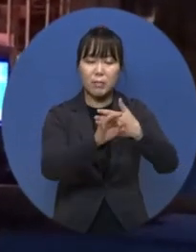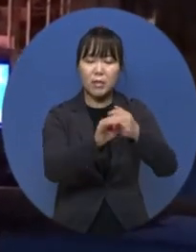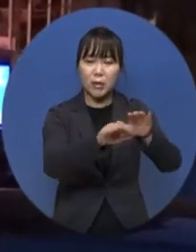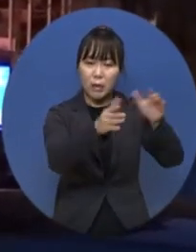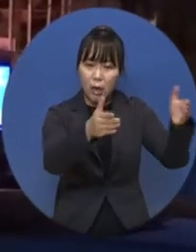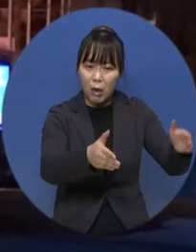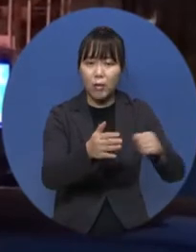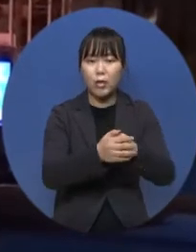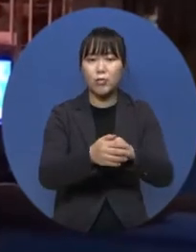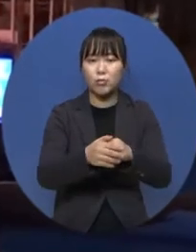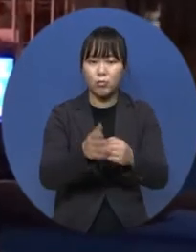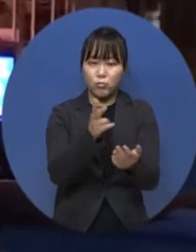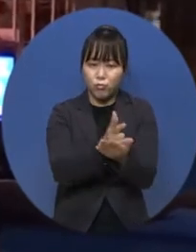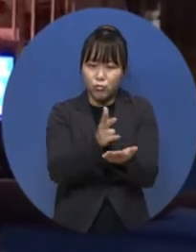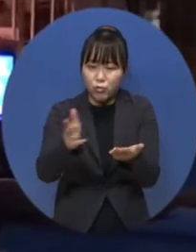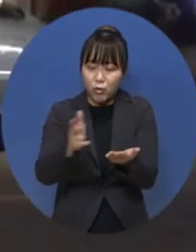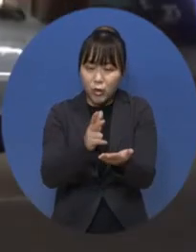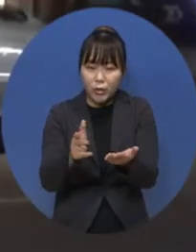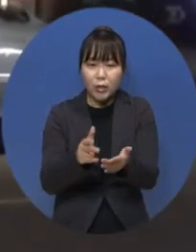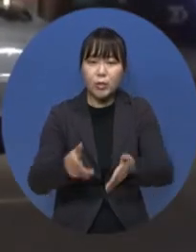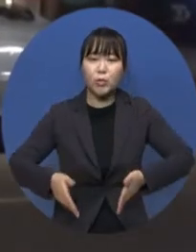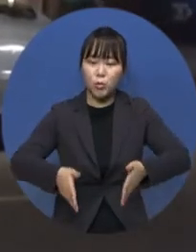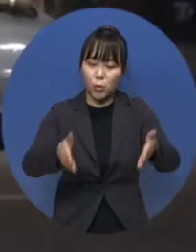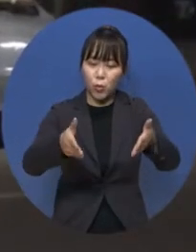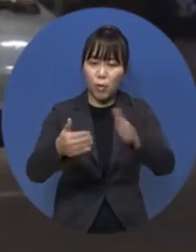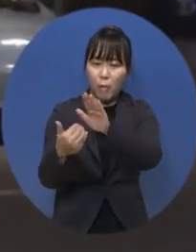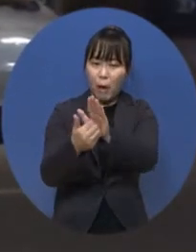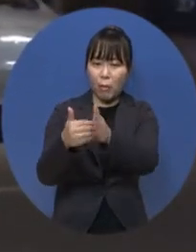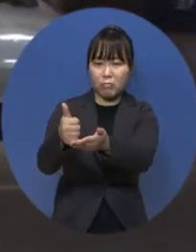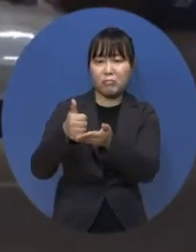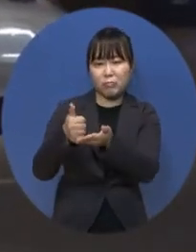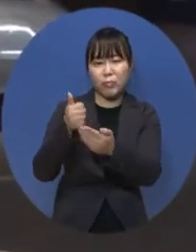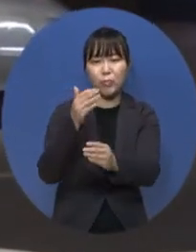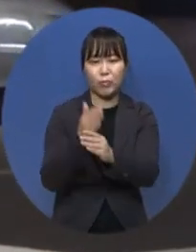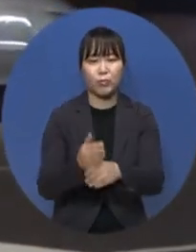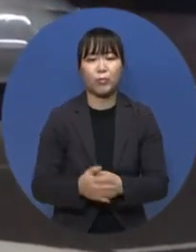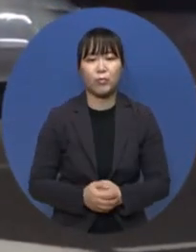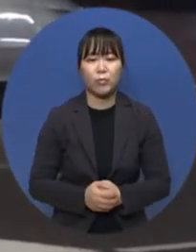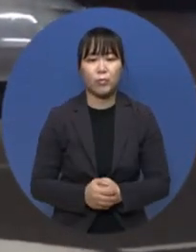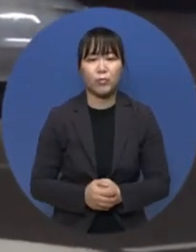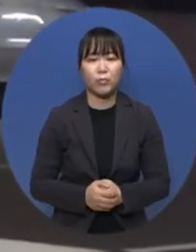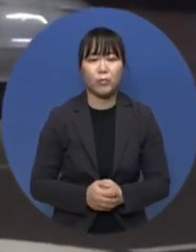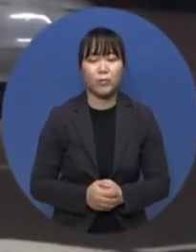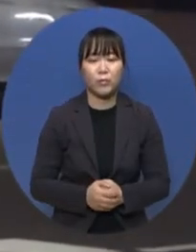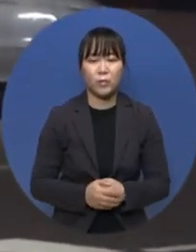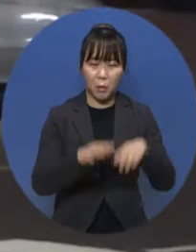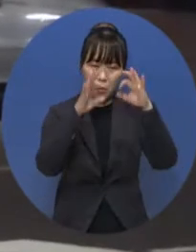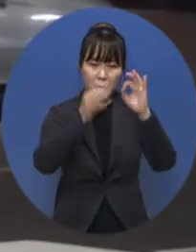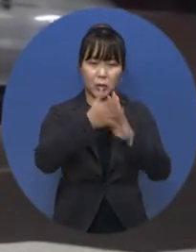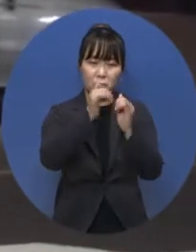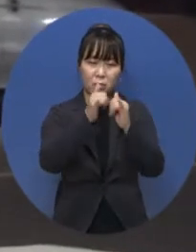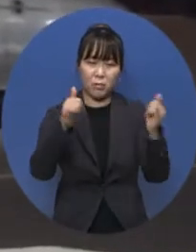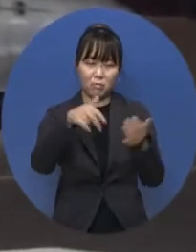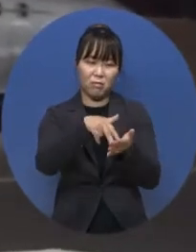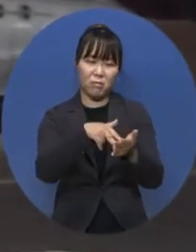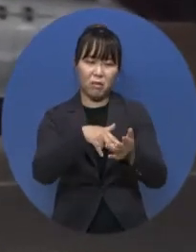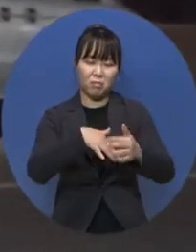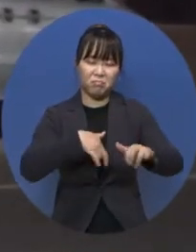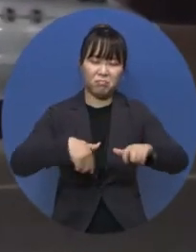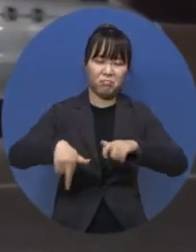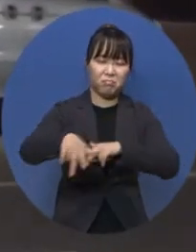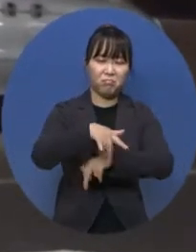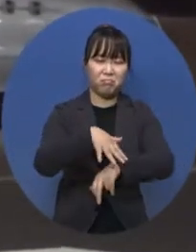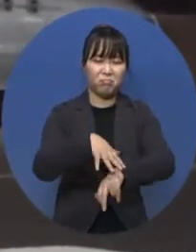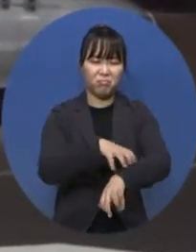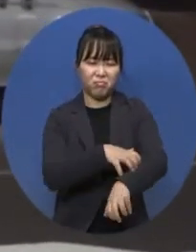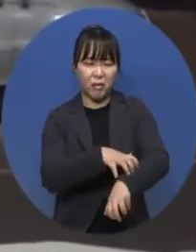주 정차가 가능한 도로에 차선을 막고 손님을 받는 모습이었습니다. 이를 본 시민들의 반응은 통행에 불편을 주는